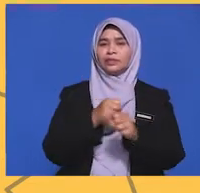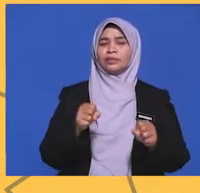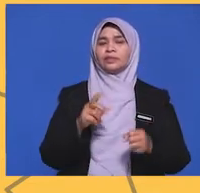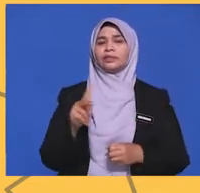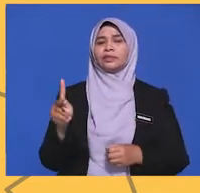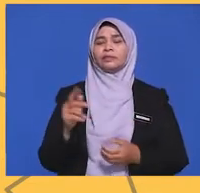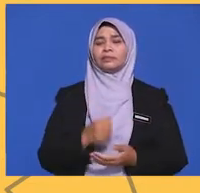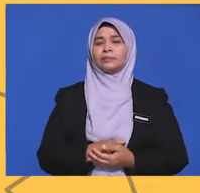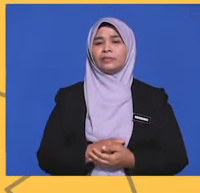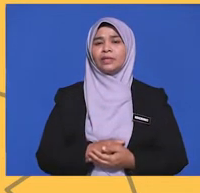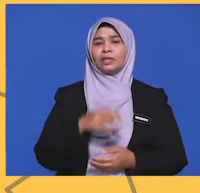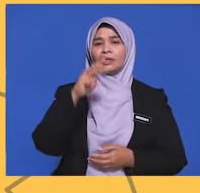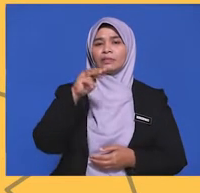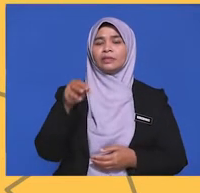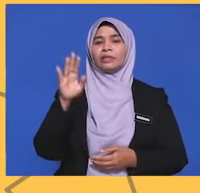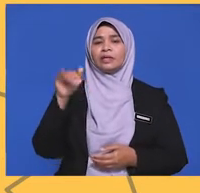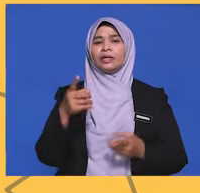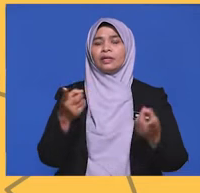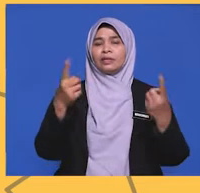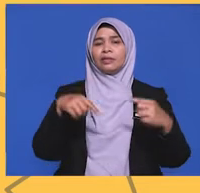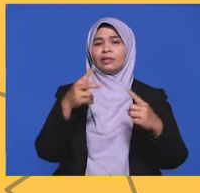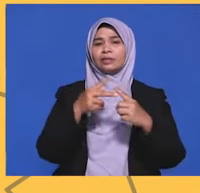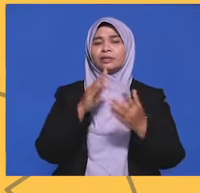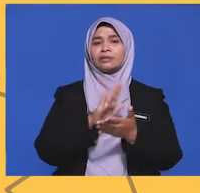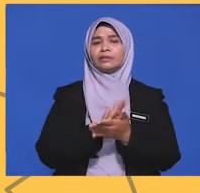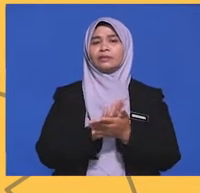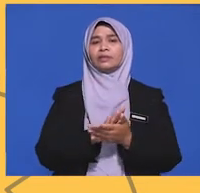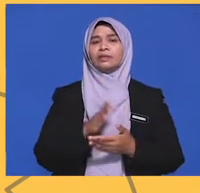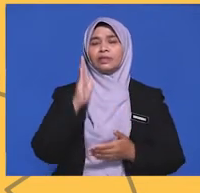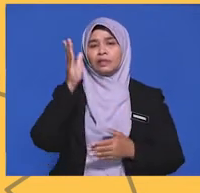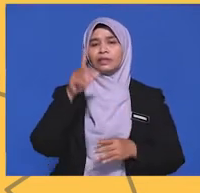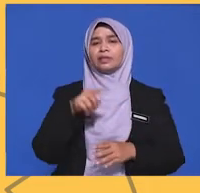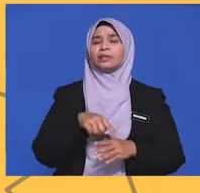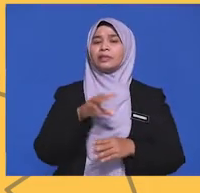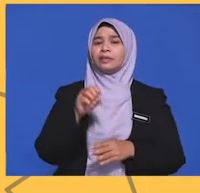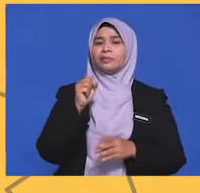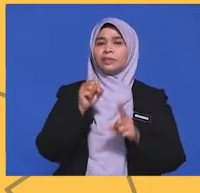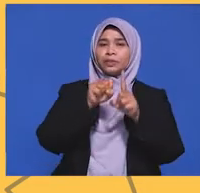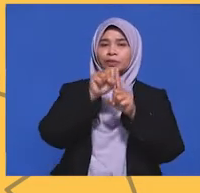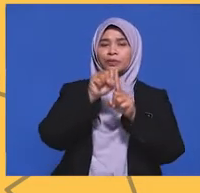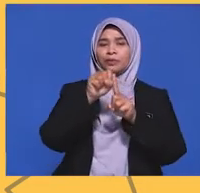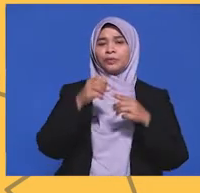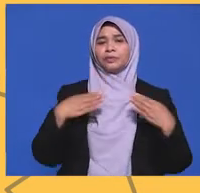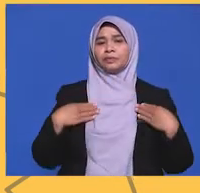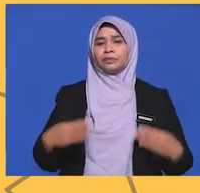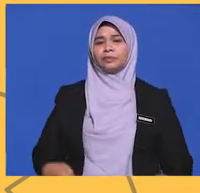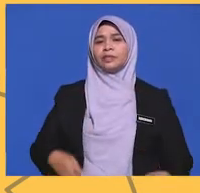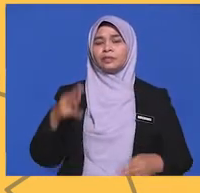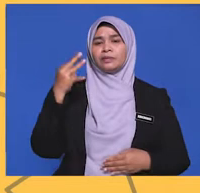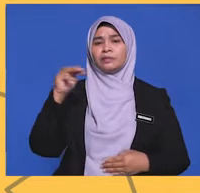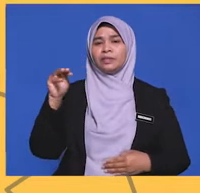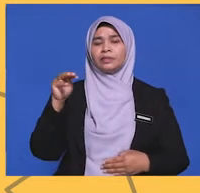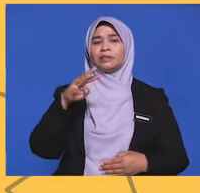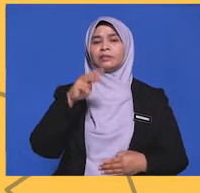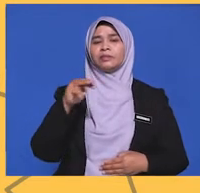sediakan. Murid yang hadir ke sekolah akan diambil suhu badan mereka.